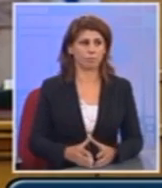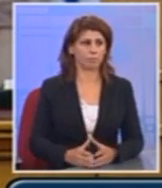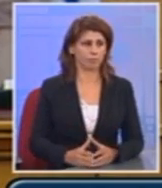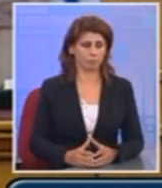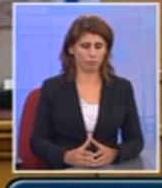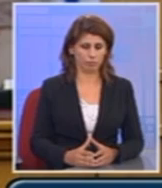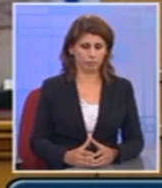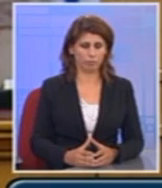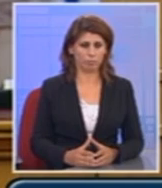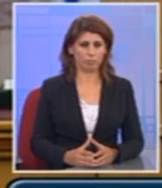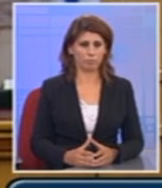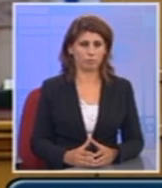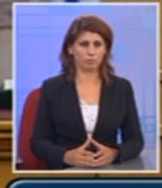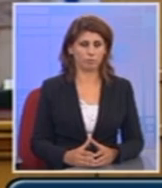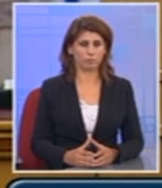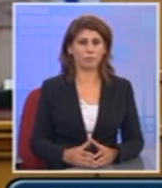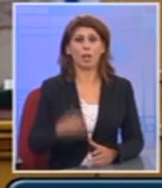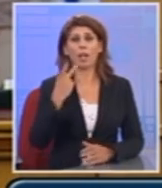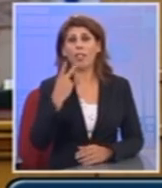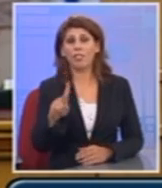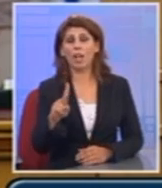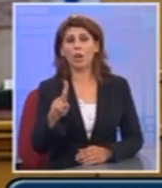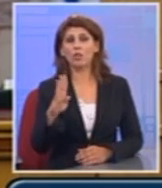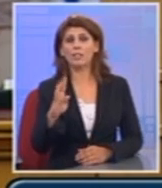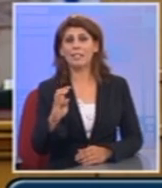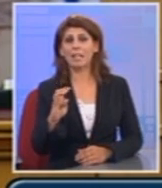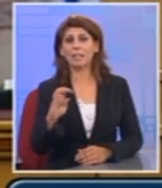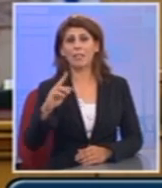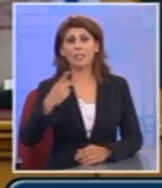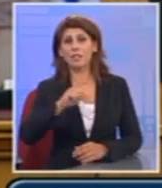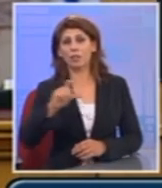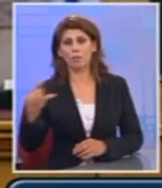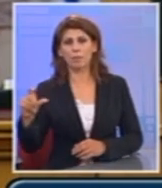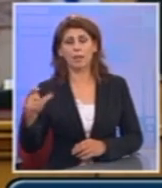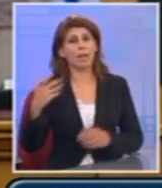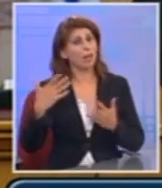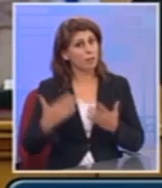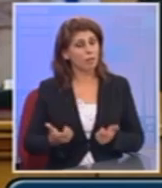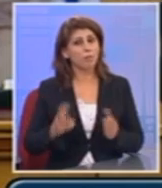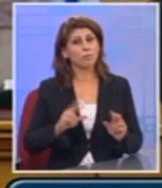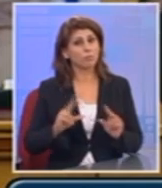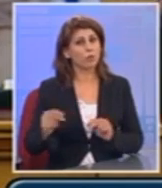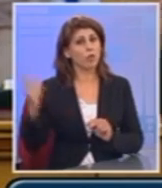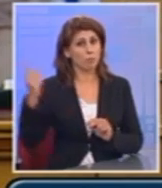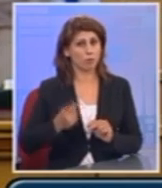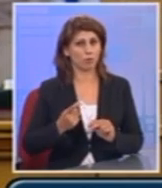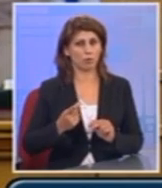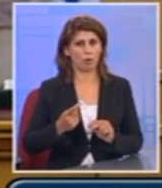σήμερα είναι 240 δς και θα έχουμε και το ίδιο